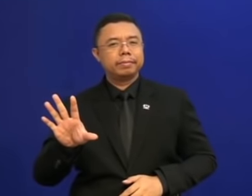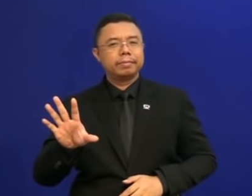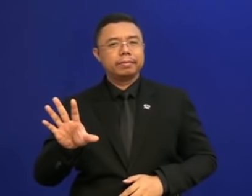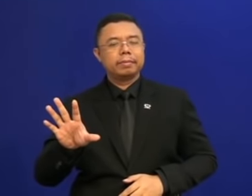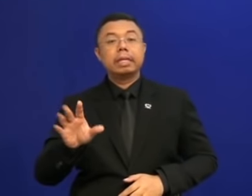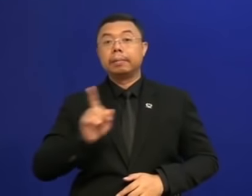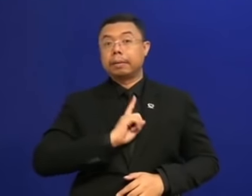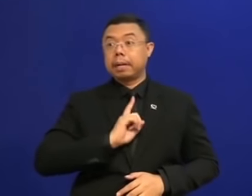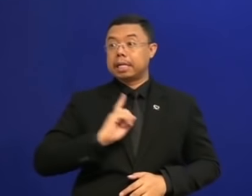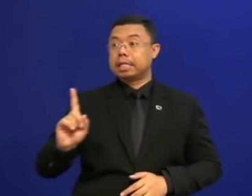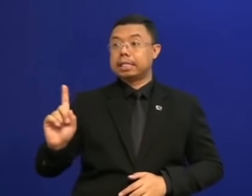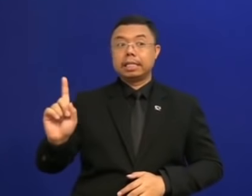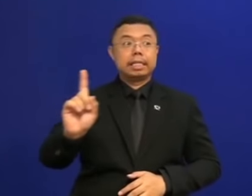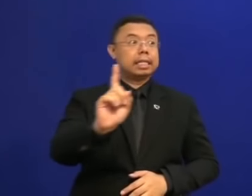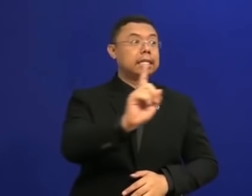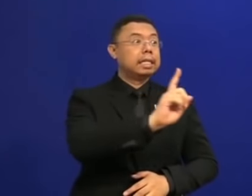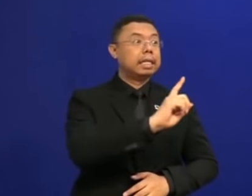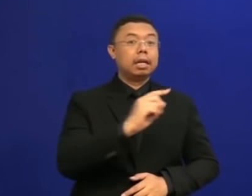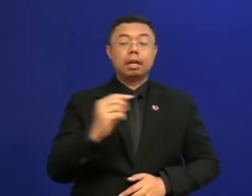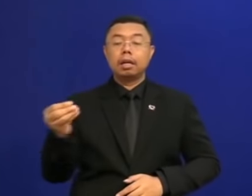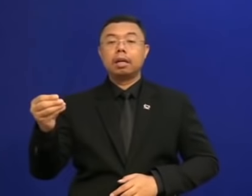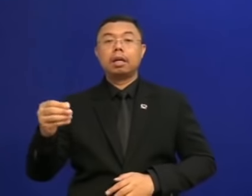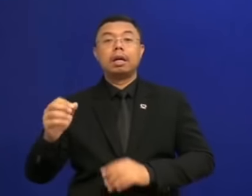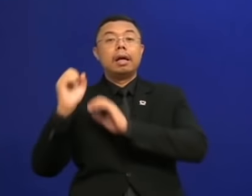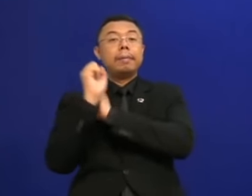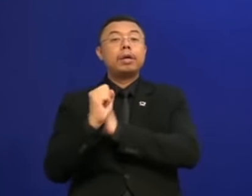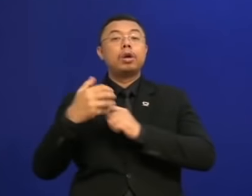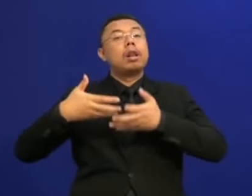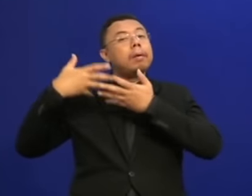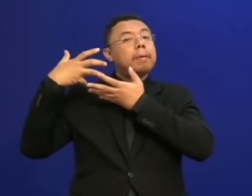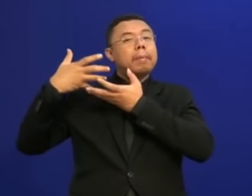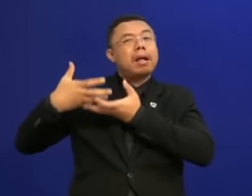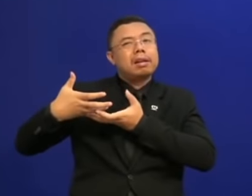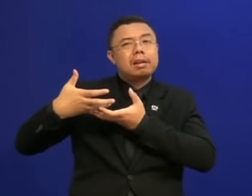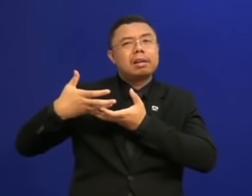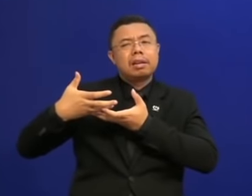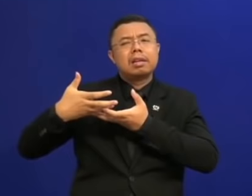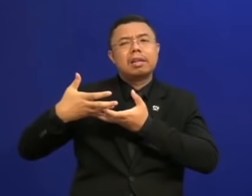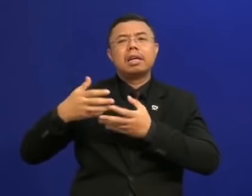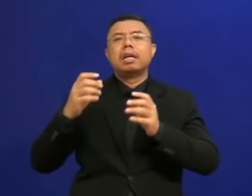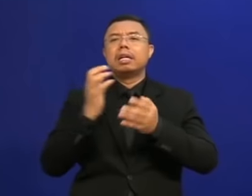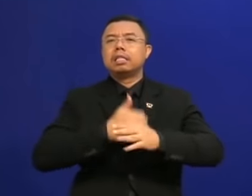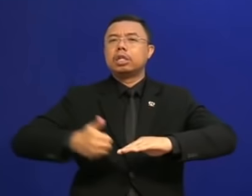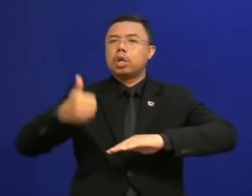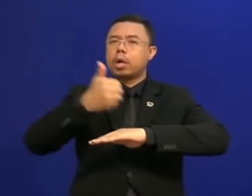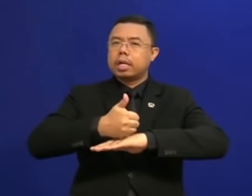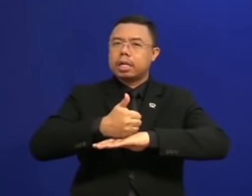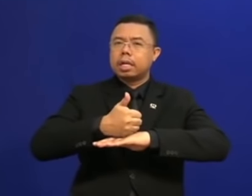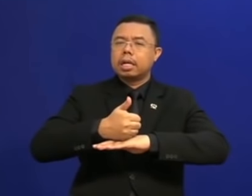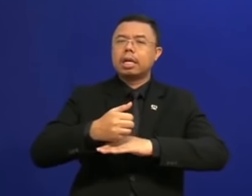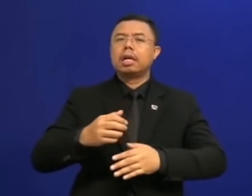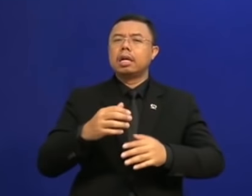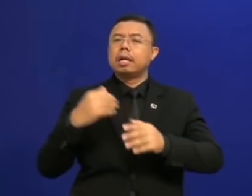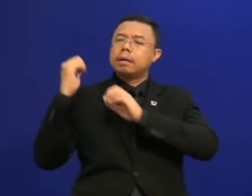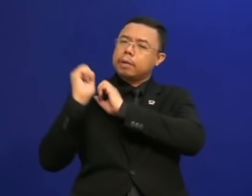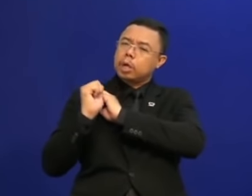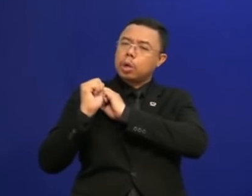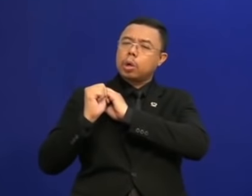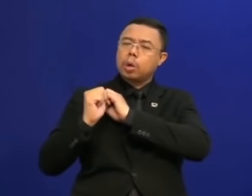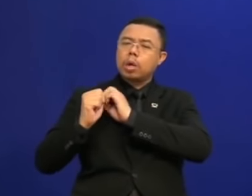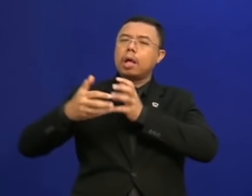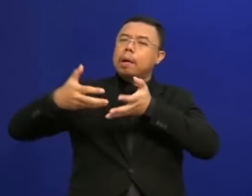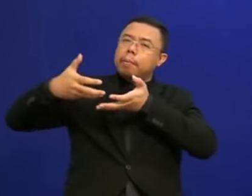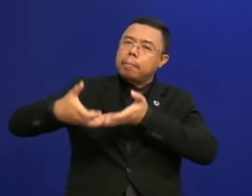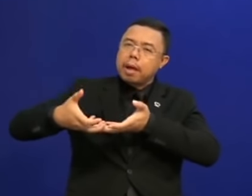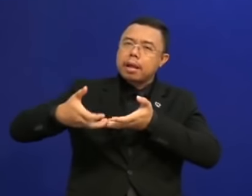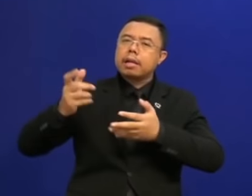secara individu-individu, memikul beban sinode, memikul beban gereja yang saya